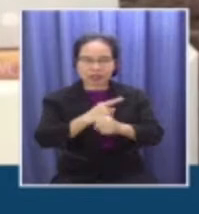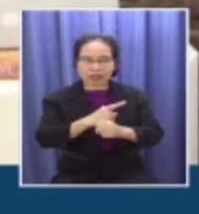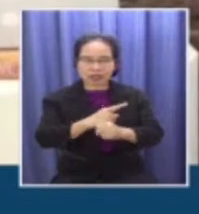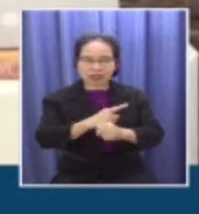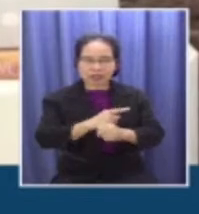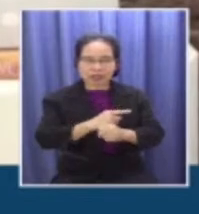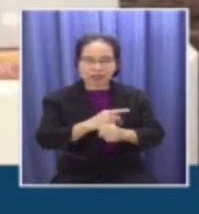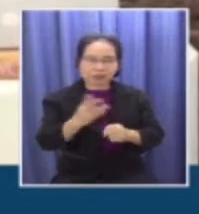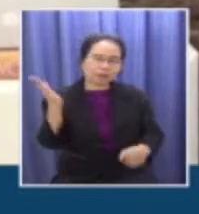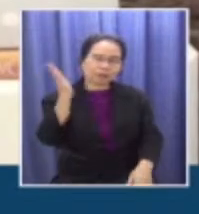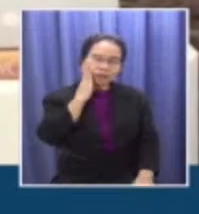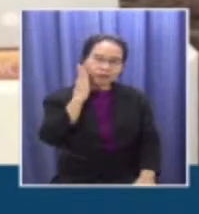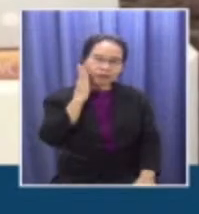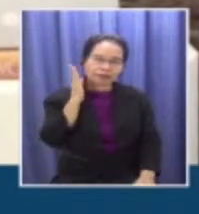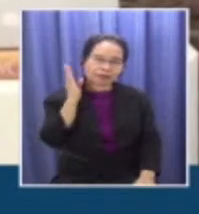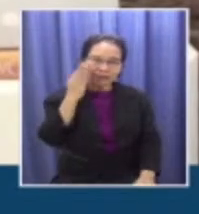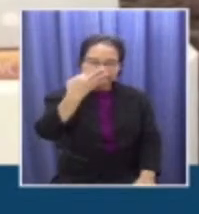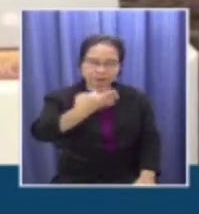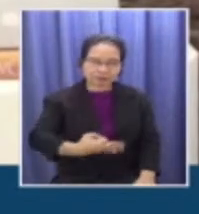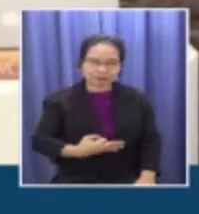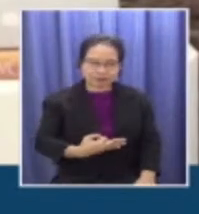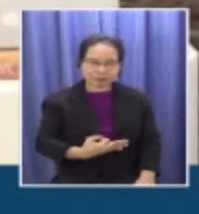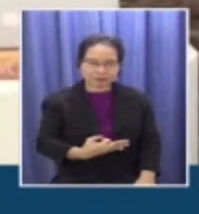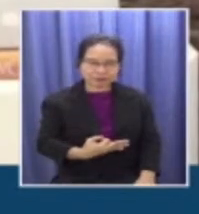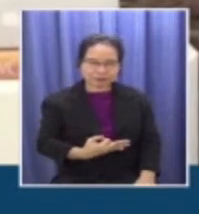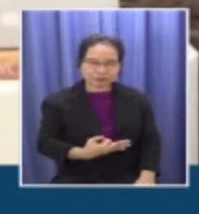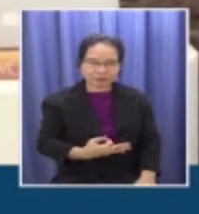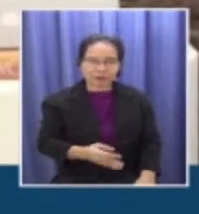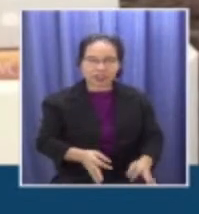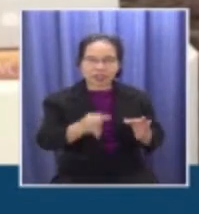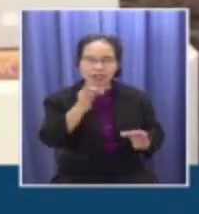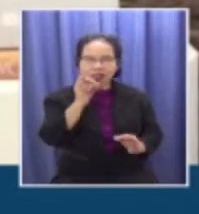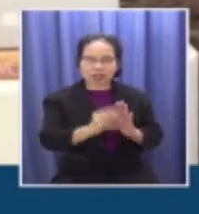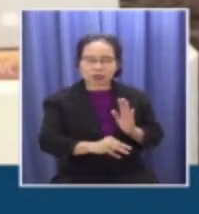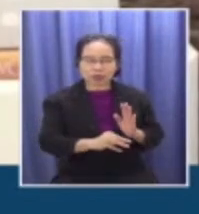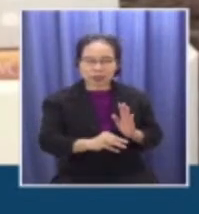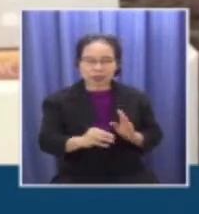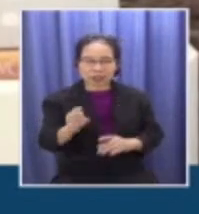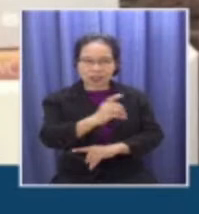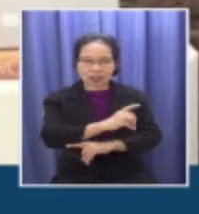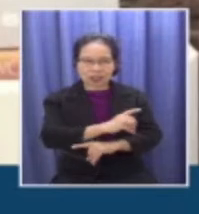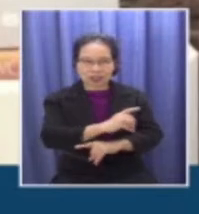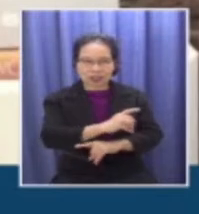na abodom nyansa pɛ de suafoɔ